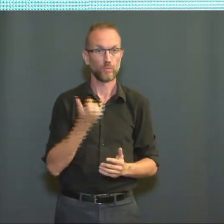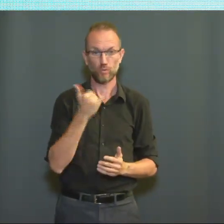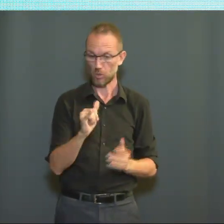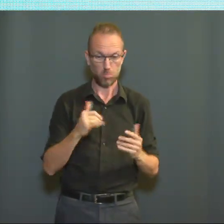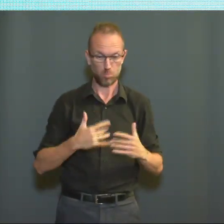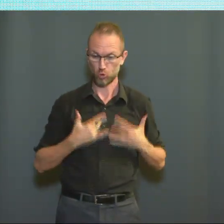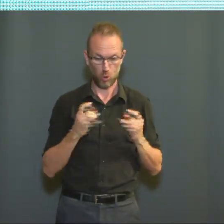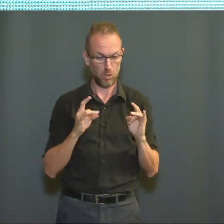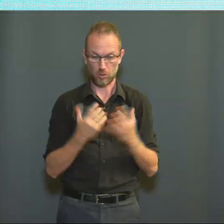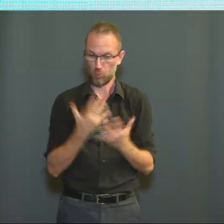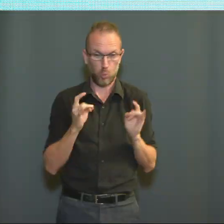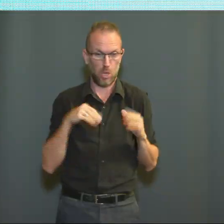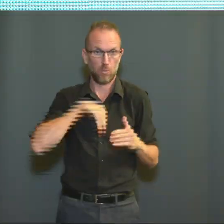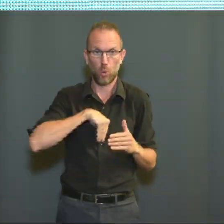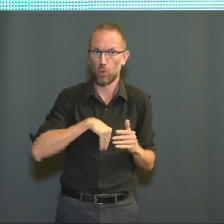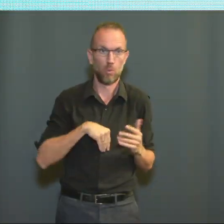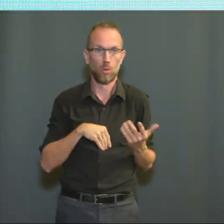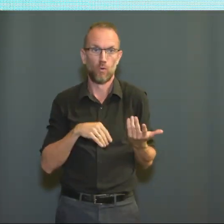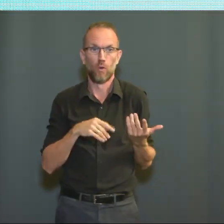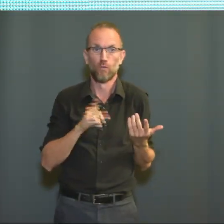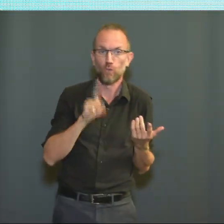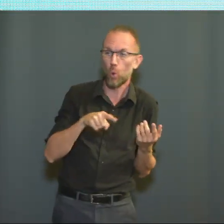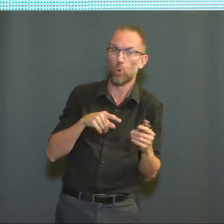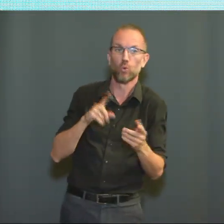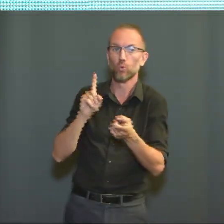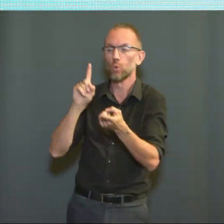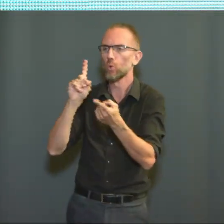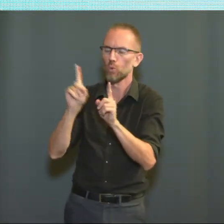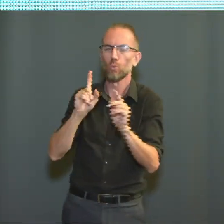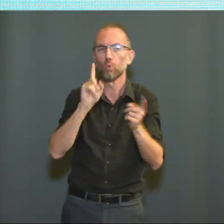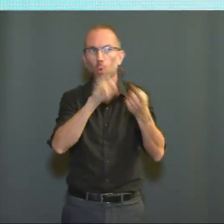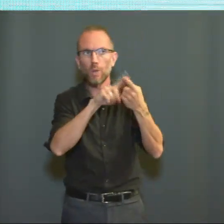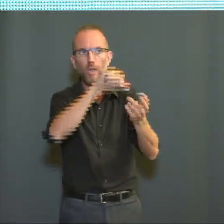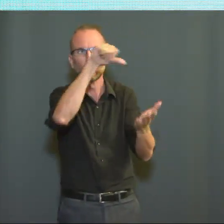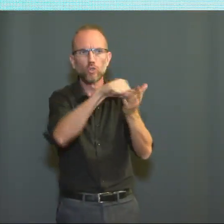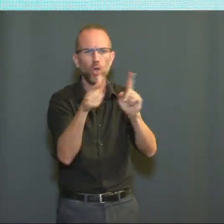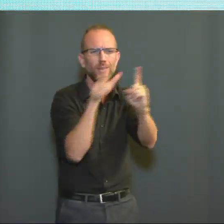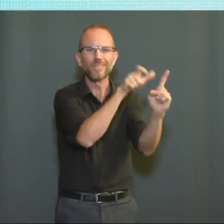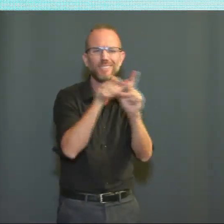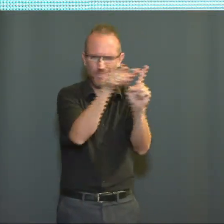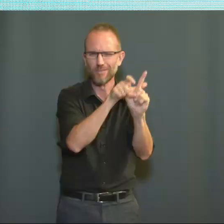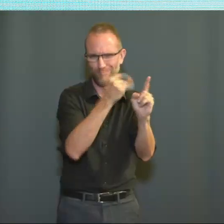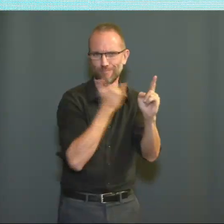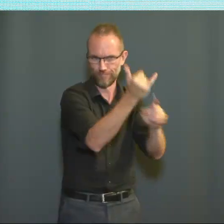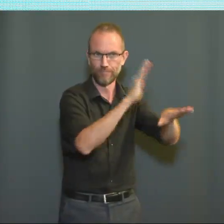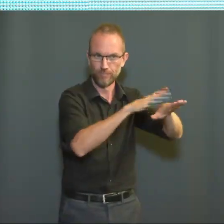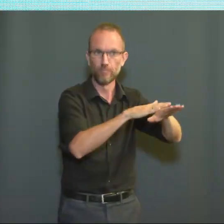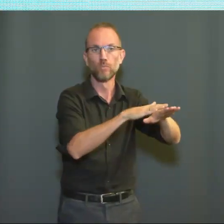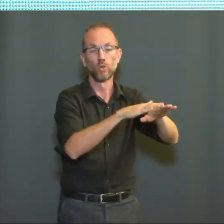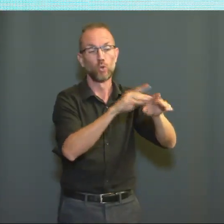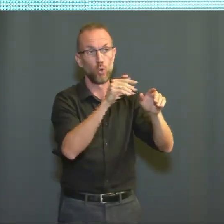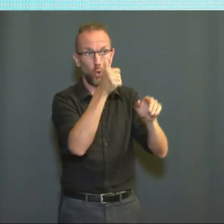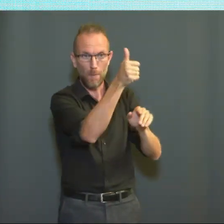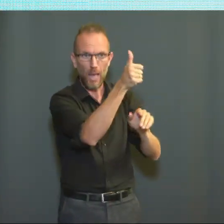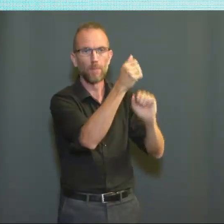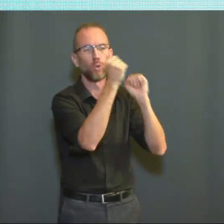de contacter le centre de contact et tracing. Vous recevrez de leur part un code d'activation pour vous faire tester